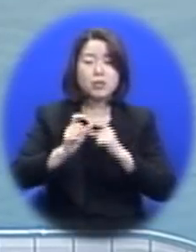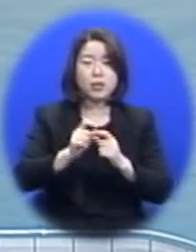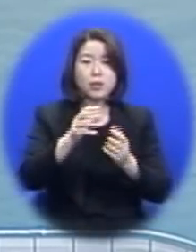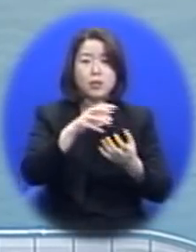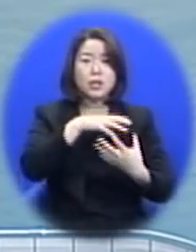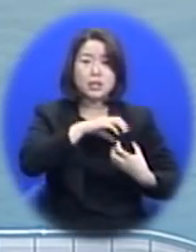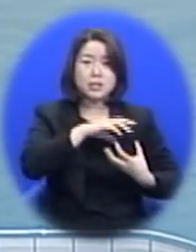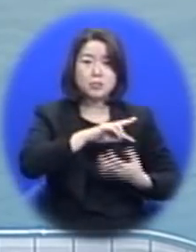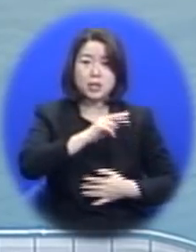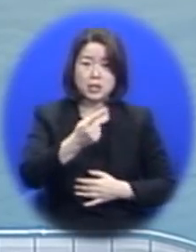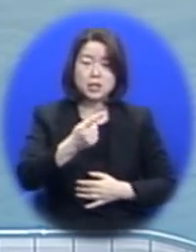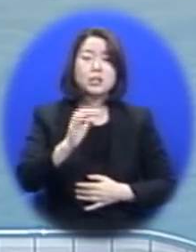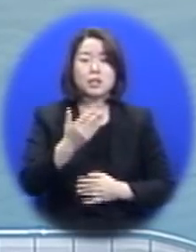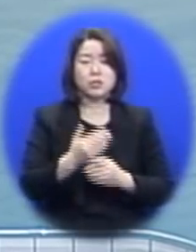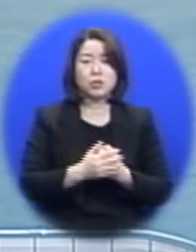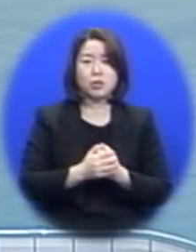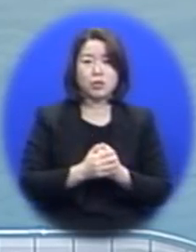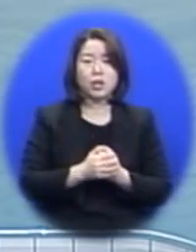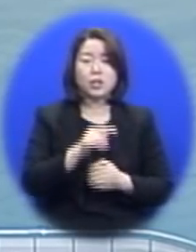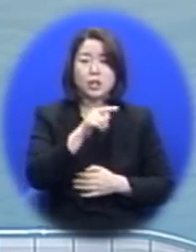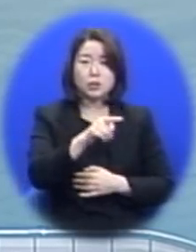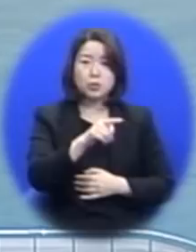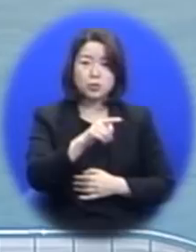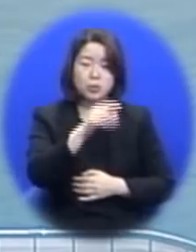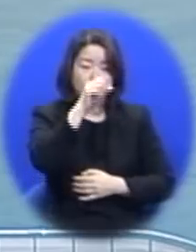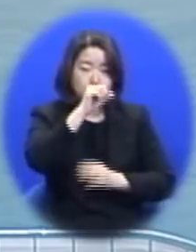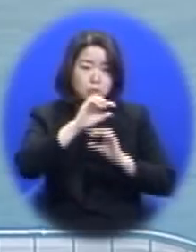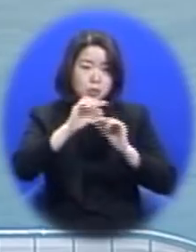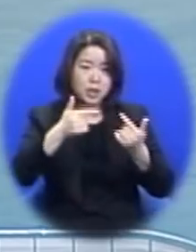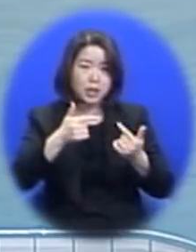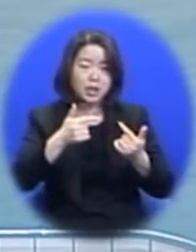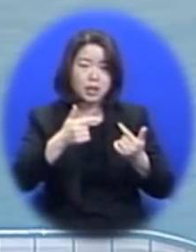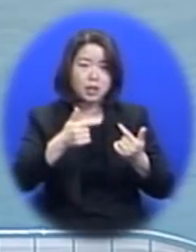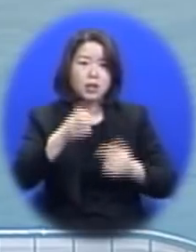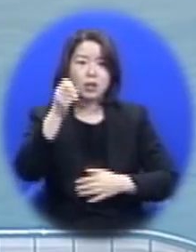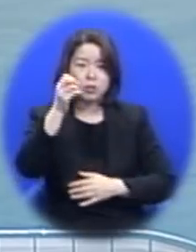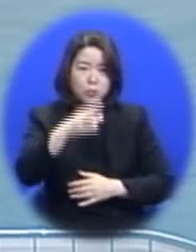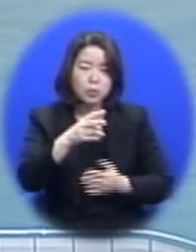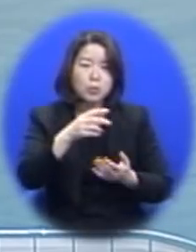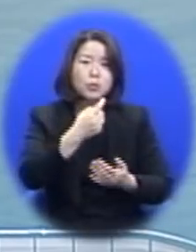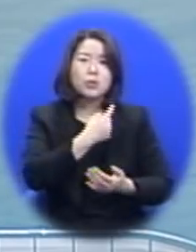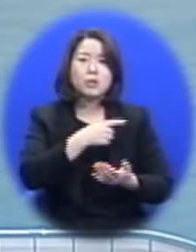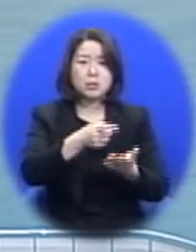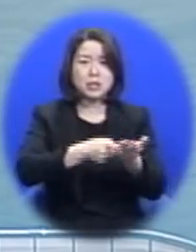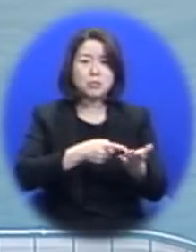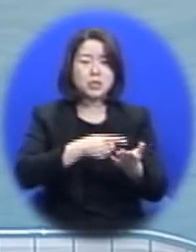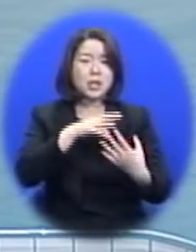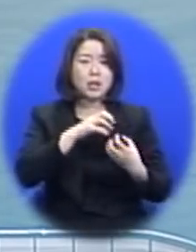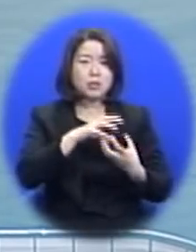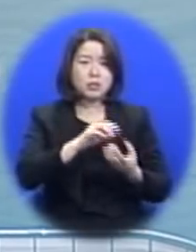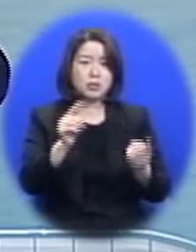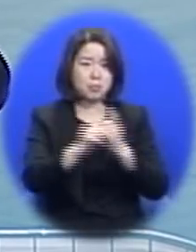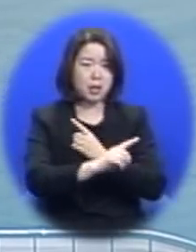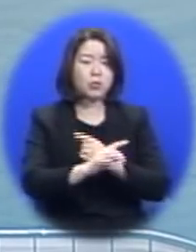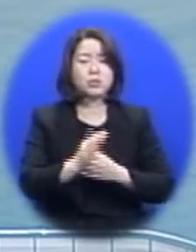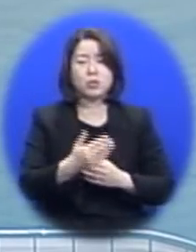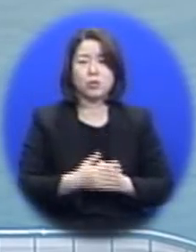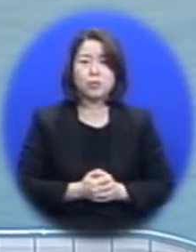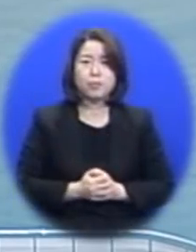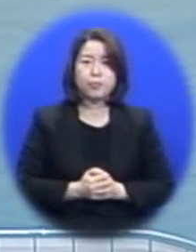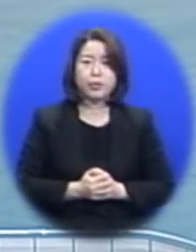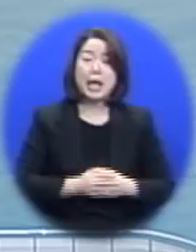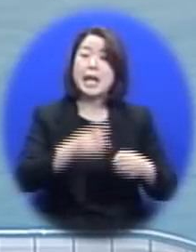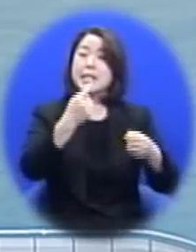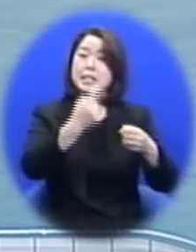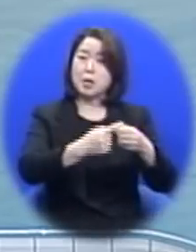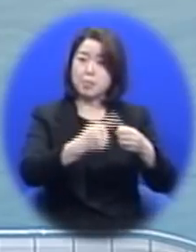그런데 그것마저도 이제 상태가 망가져서 또 하지 않으면 죽게 됐습니다. 그때 첫